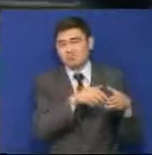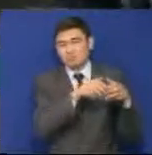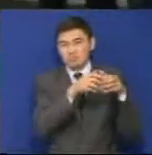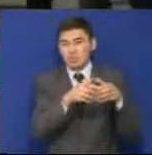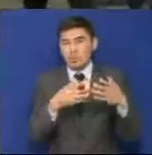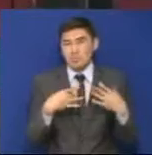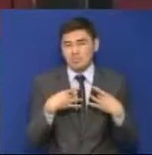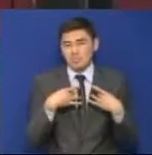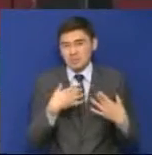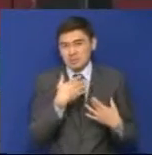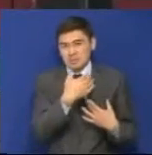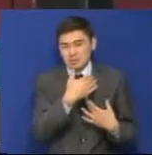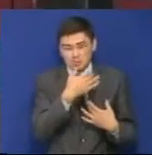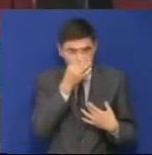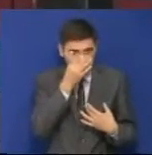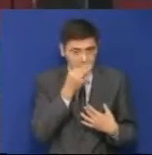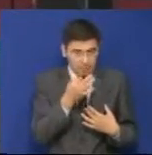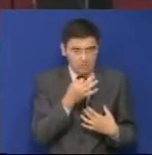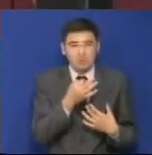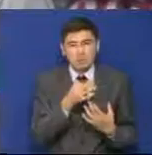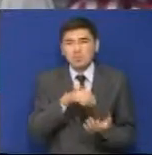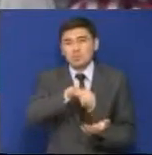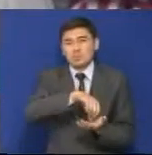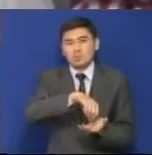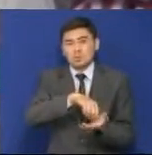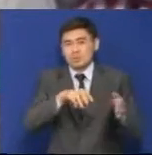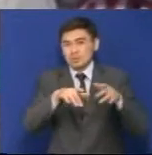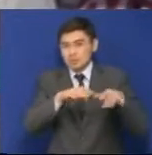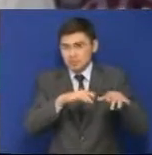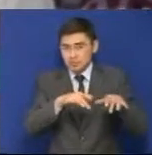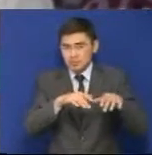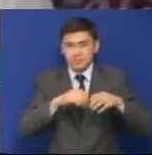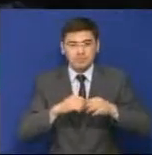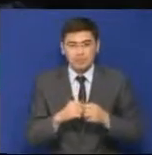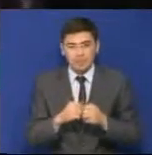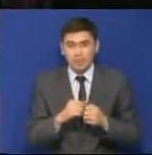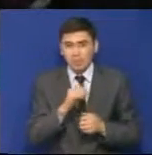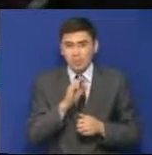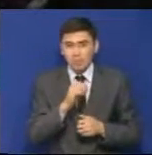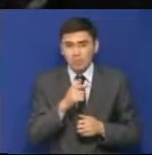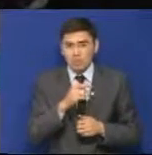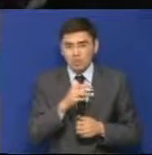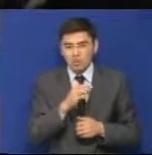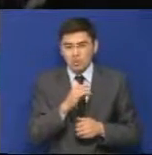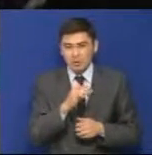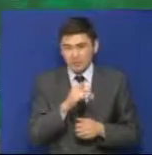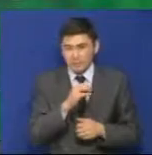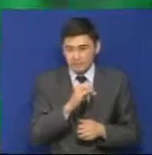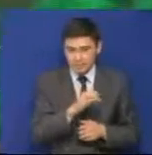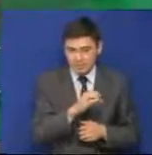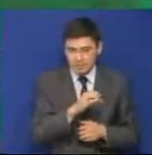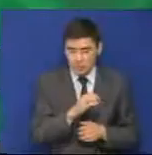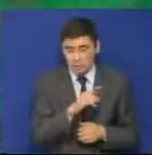Оны Возрождение неміс қоғамдық бірлестігі қолға алған. Айта кетерлігі, елімізде Октоберфест мерамы егін жинау мерекесі